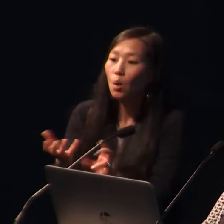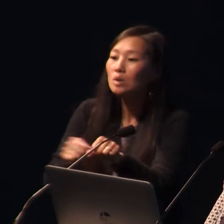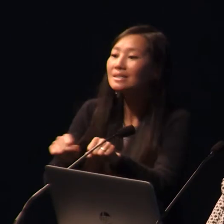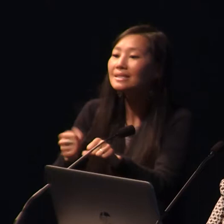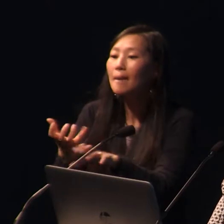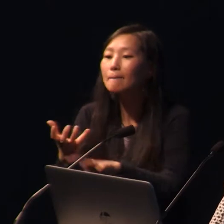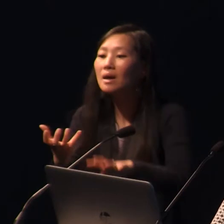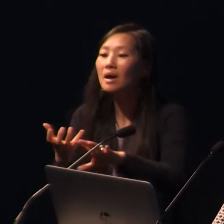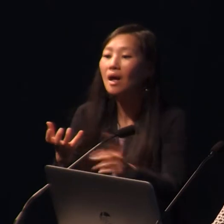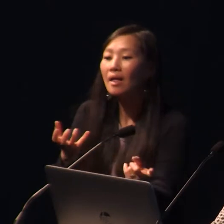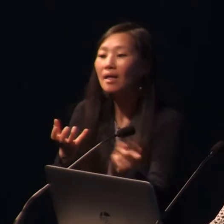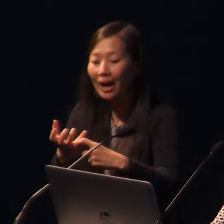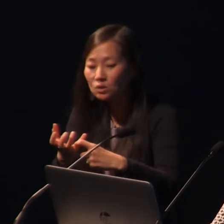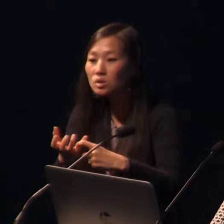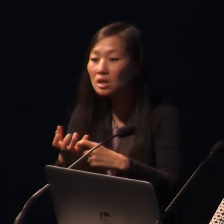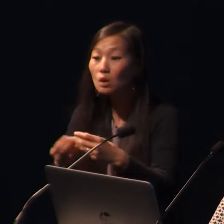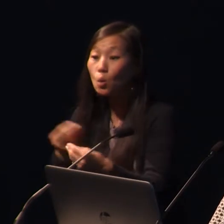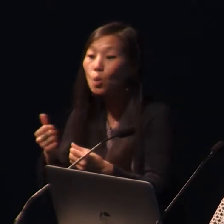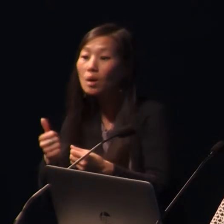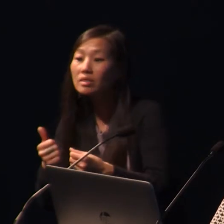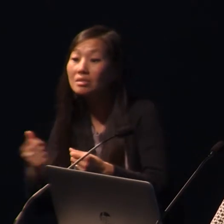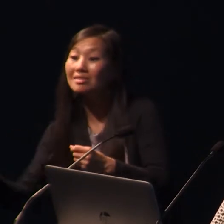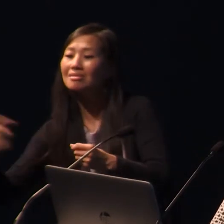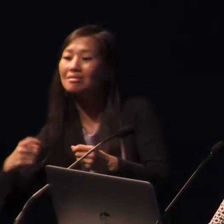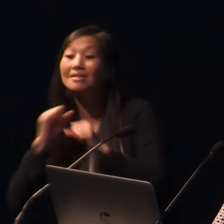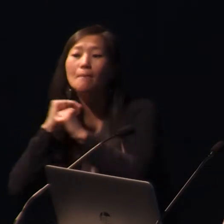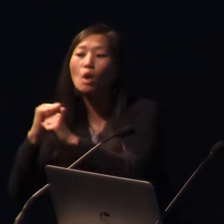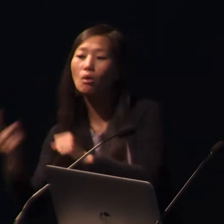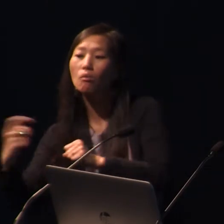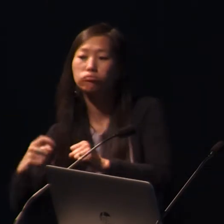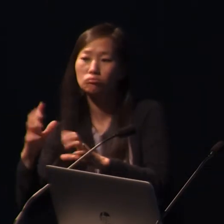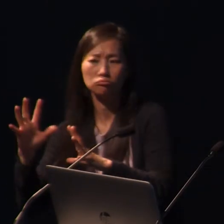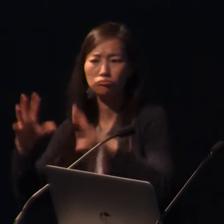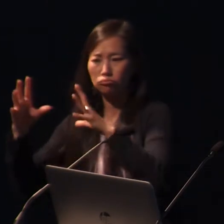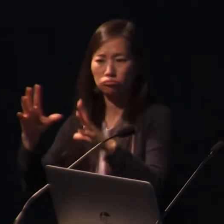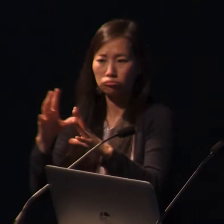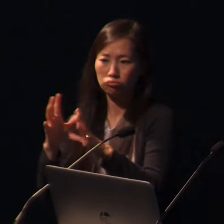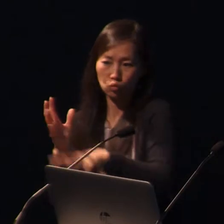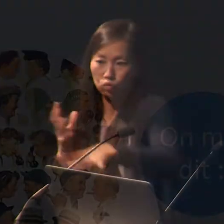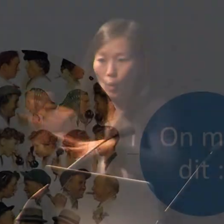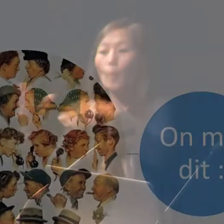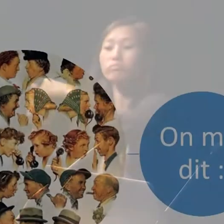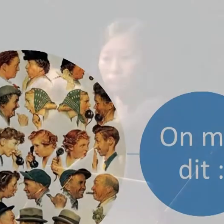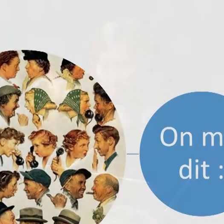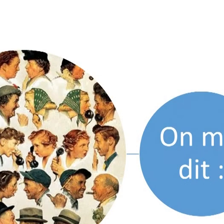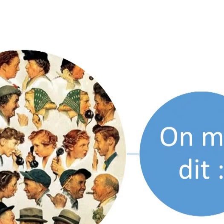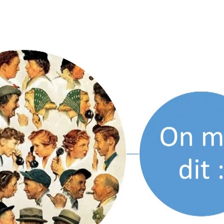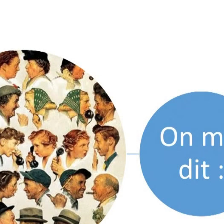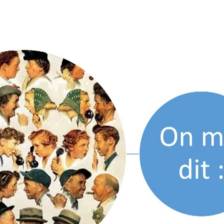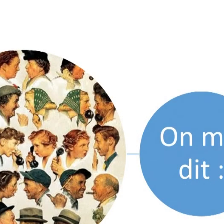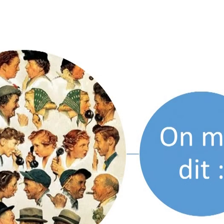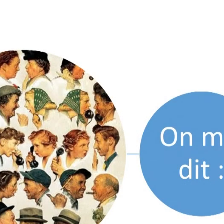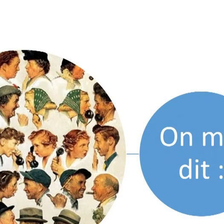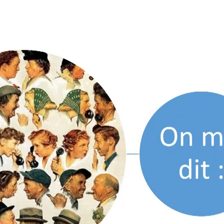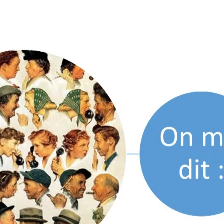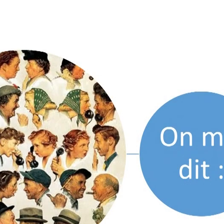citan traité sur l'antarctique 1 étaient établis sur le fondement du traité sur l'antarctique et effectivement on vous